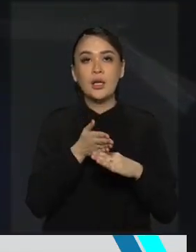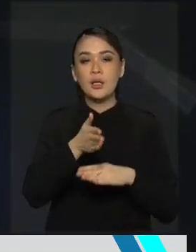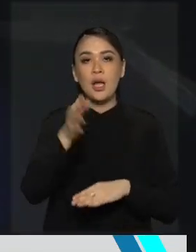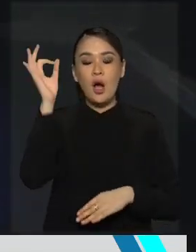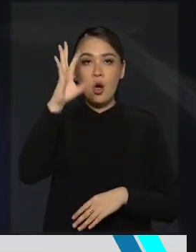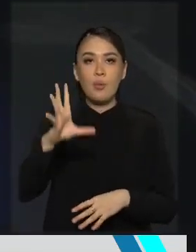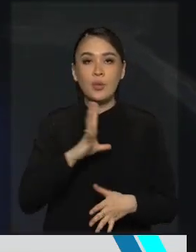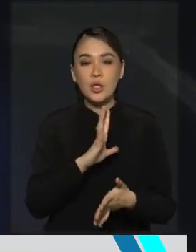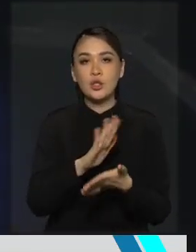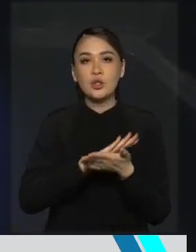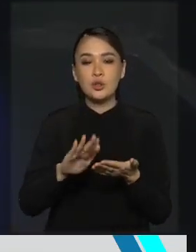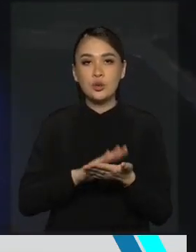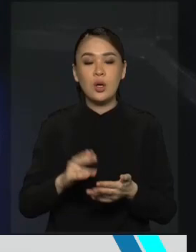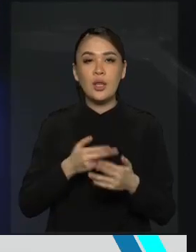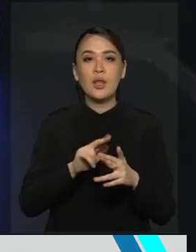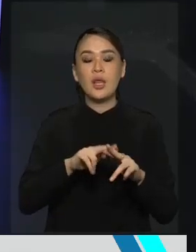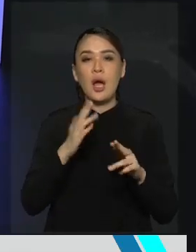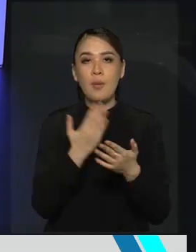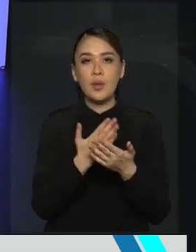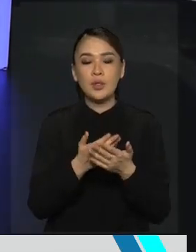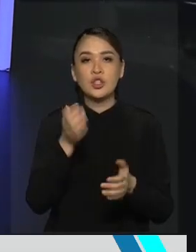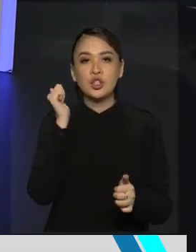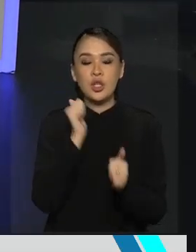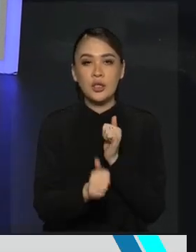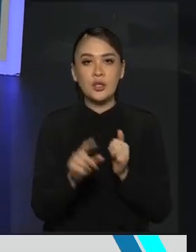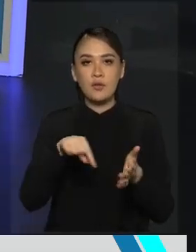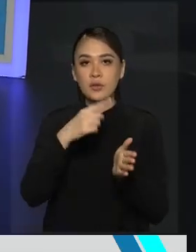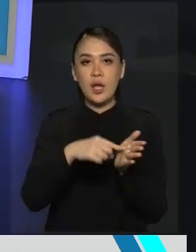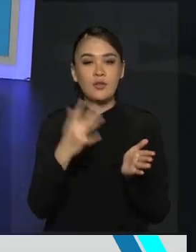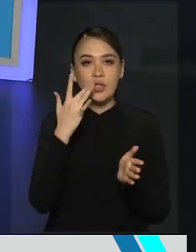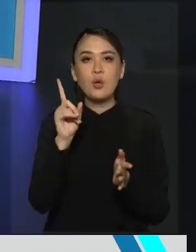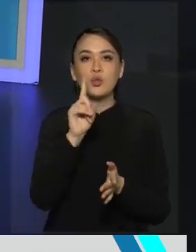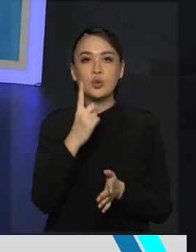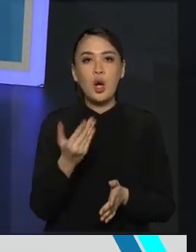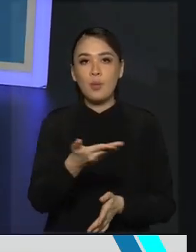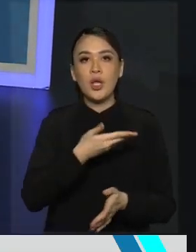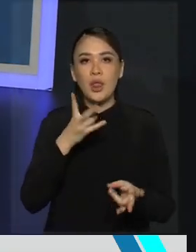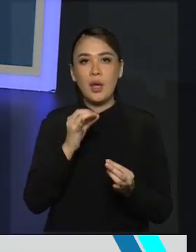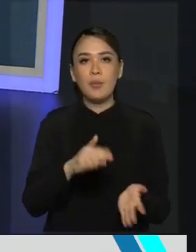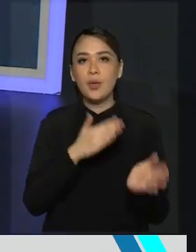что зачастую, например, очень часто мне задают вопрос, почему мы не переходим на